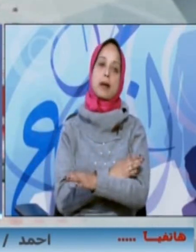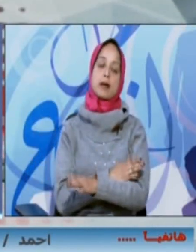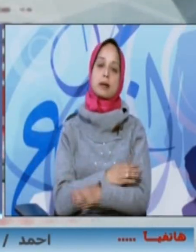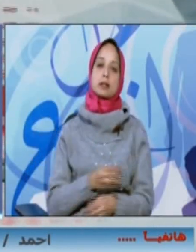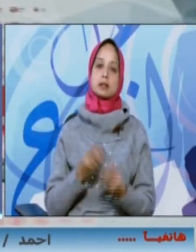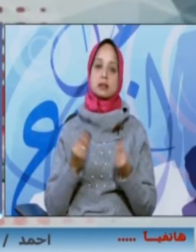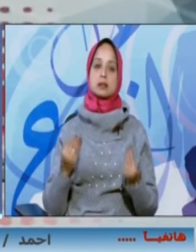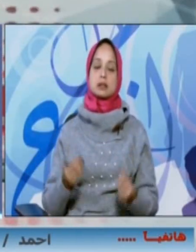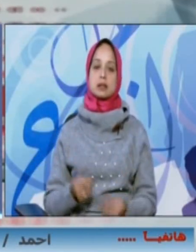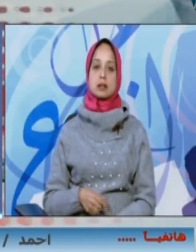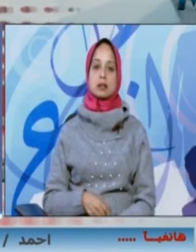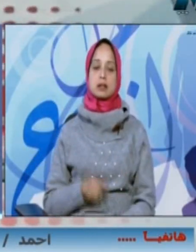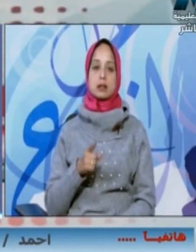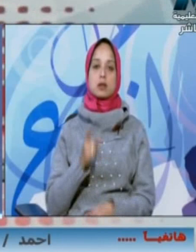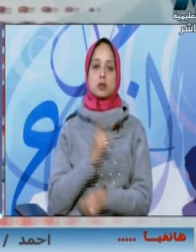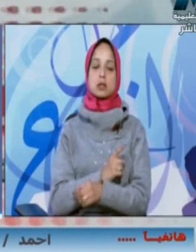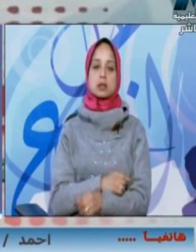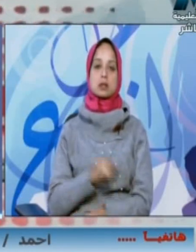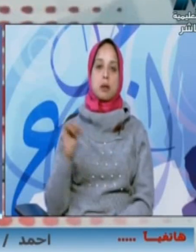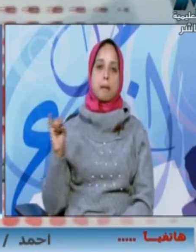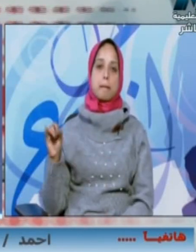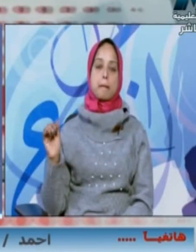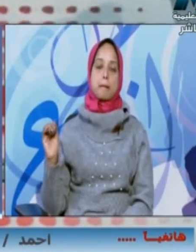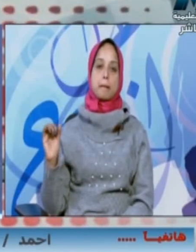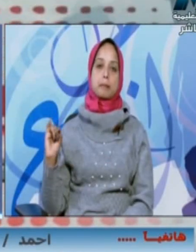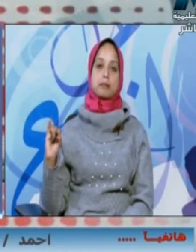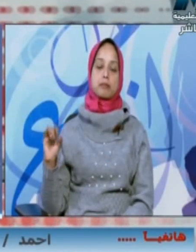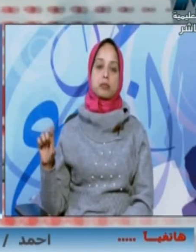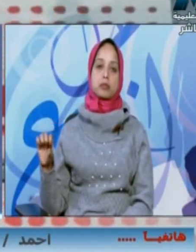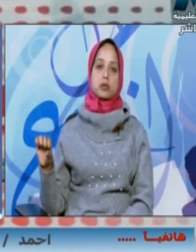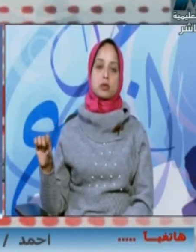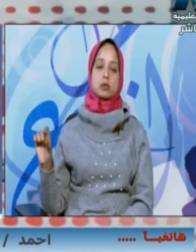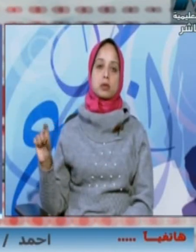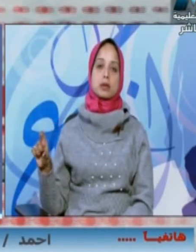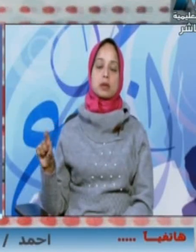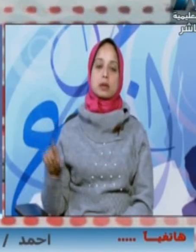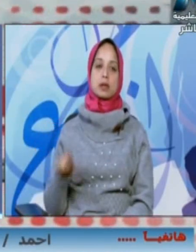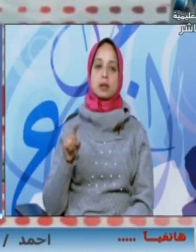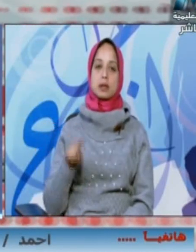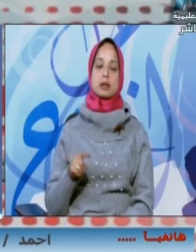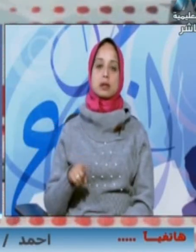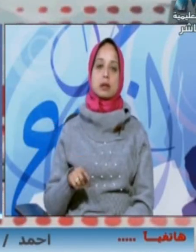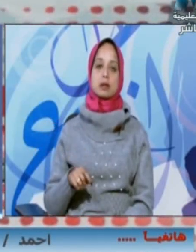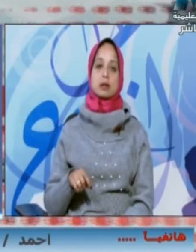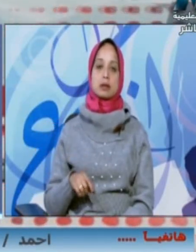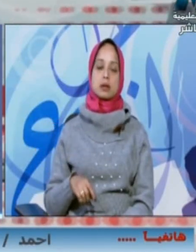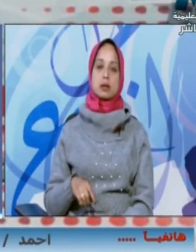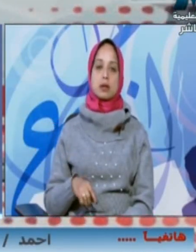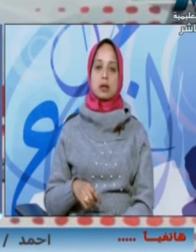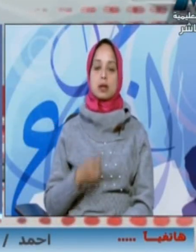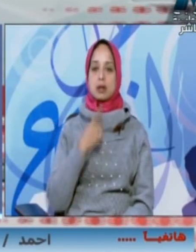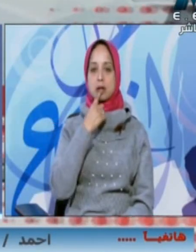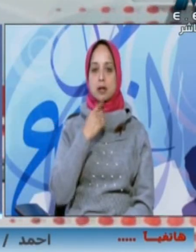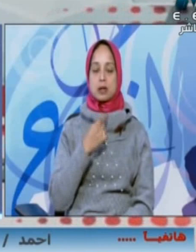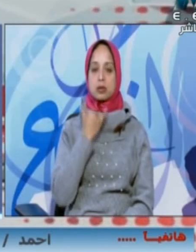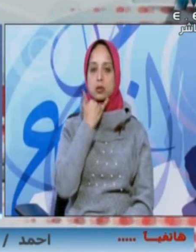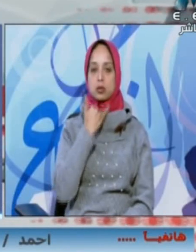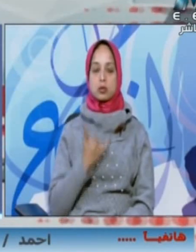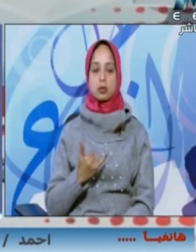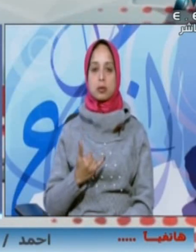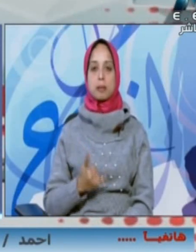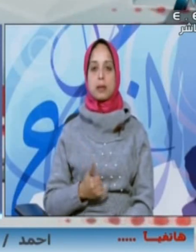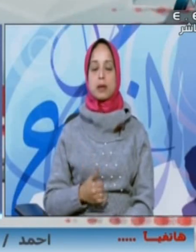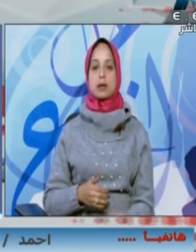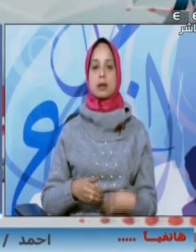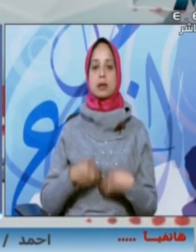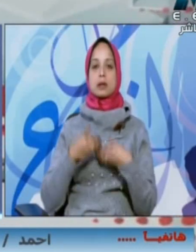والاستاذ محمود. يا عم الله يخليك، انا تحت امرك. حضرتك كنت نزلت اللي من على اليوتيوب الحلقات